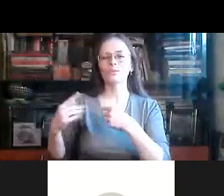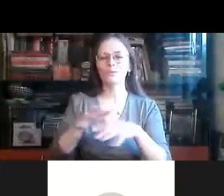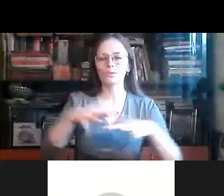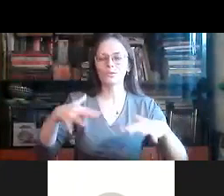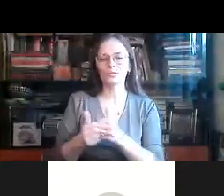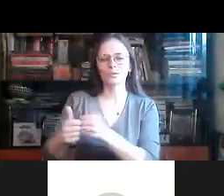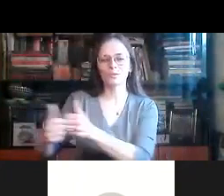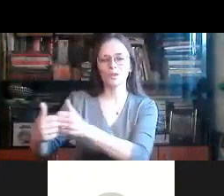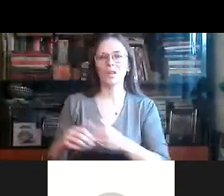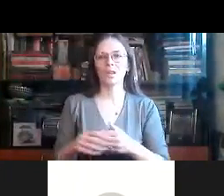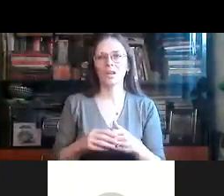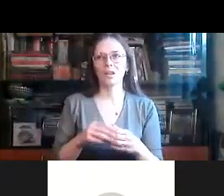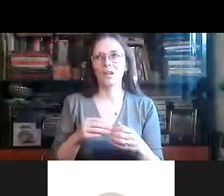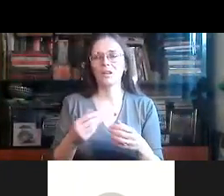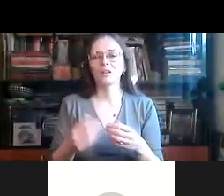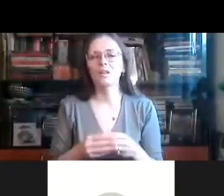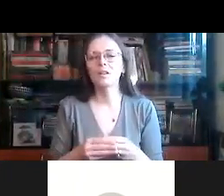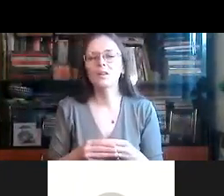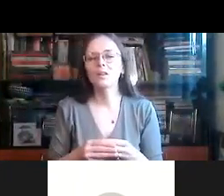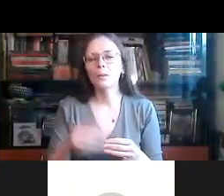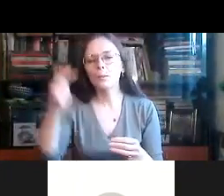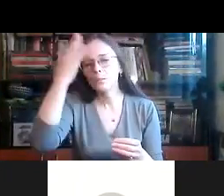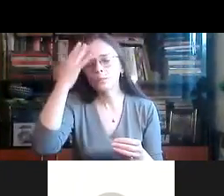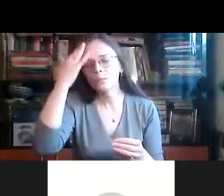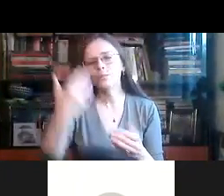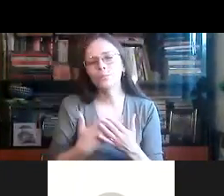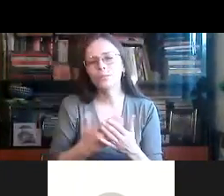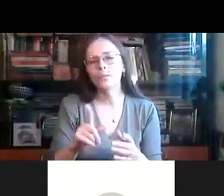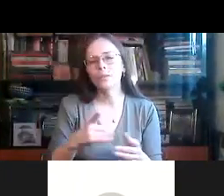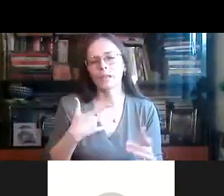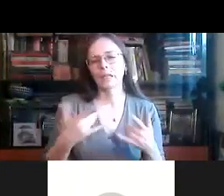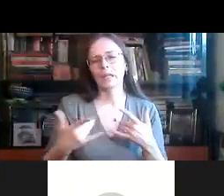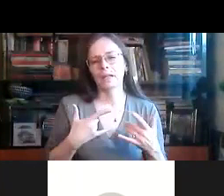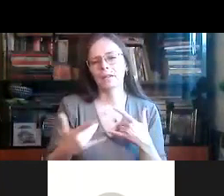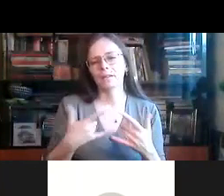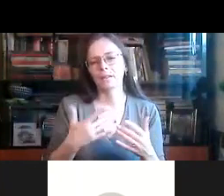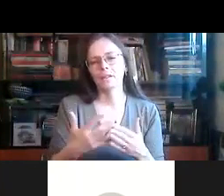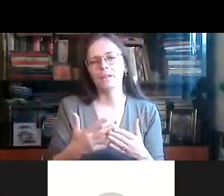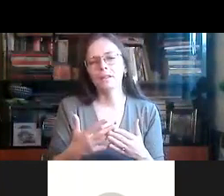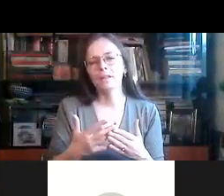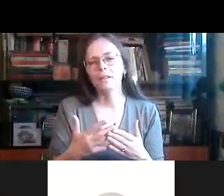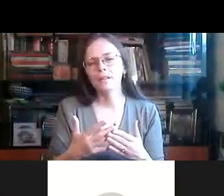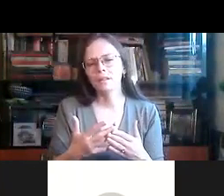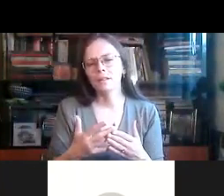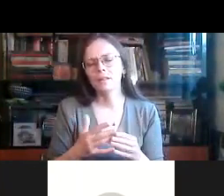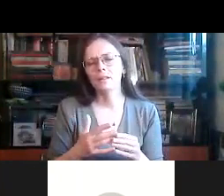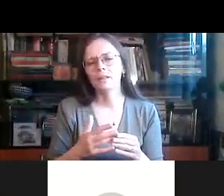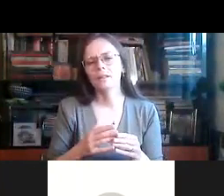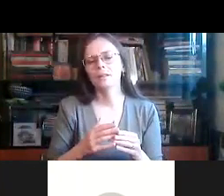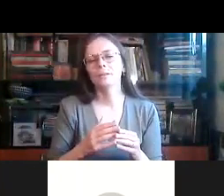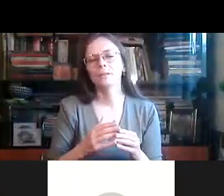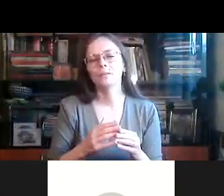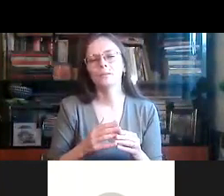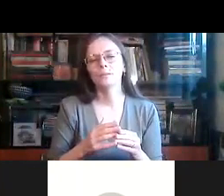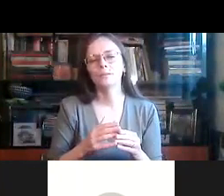чтобы к чему-то новому, то есть все, что нас не убивает, делает нас сильнее, и, наверное, это